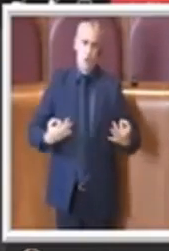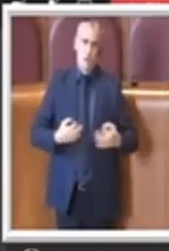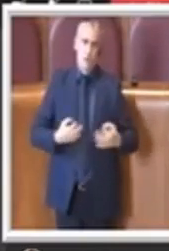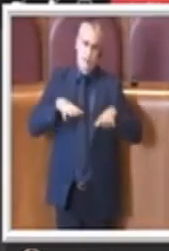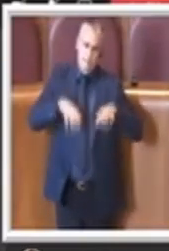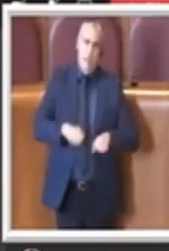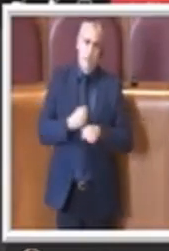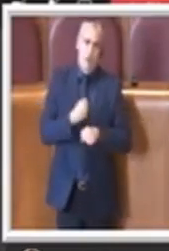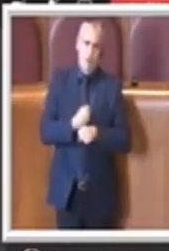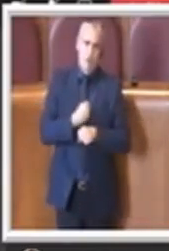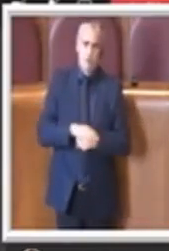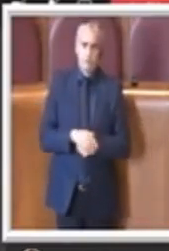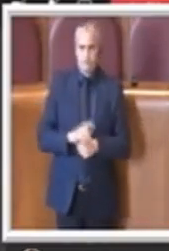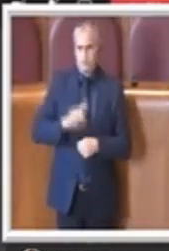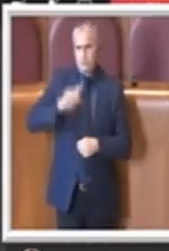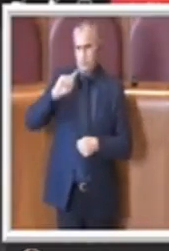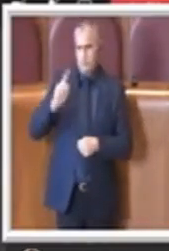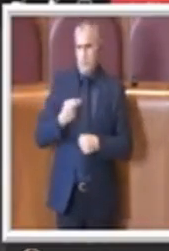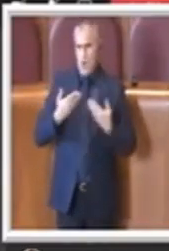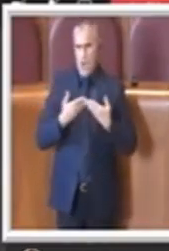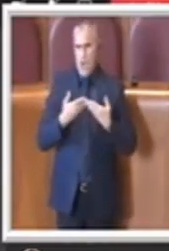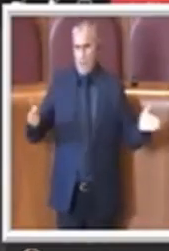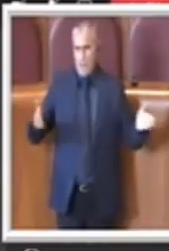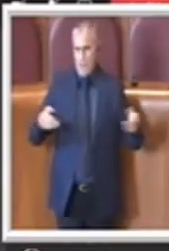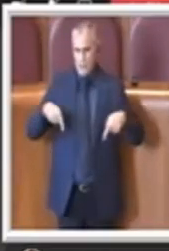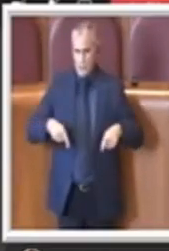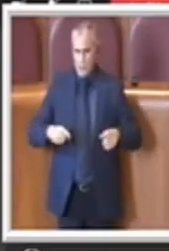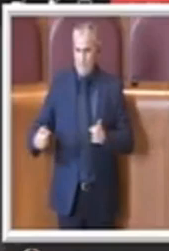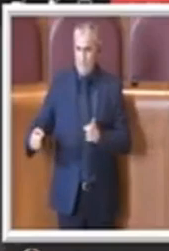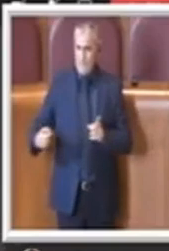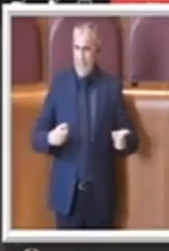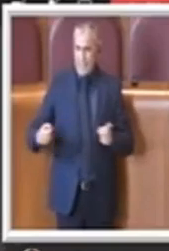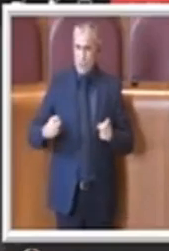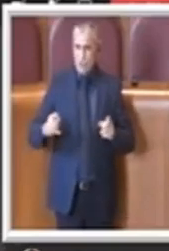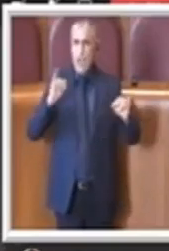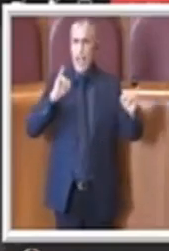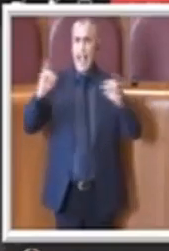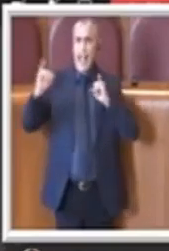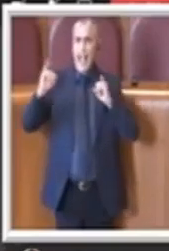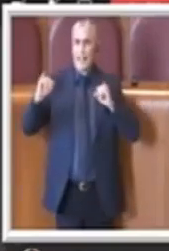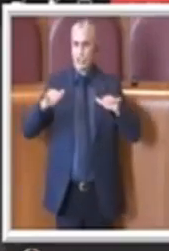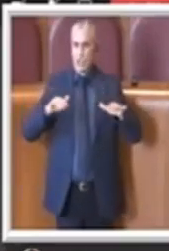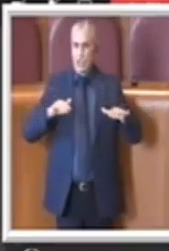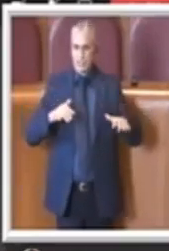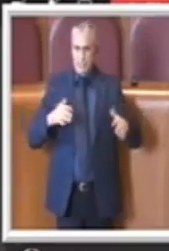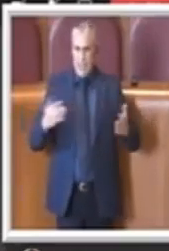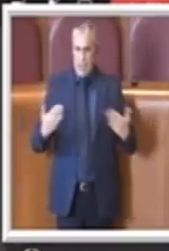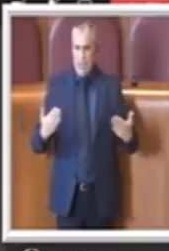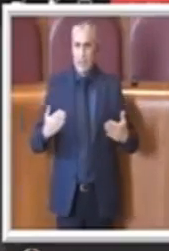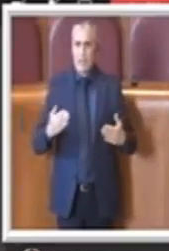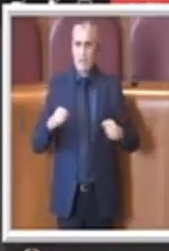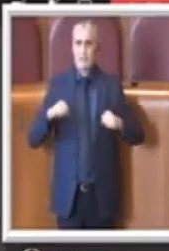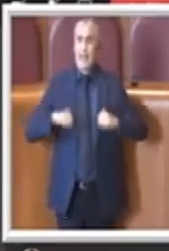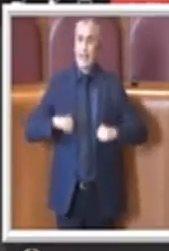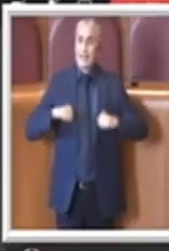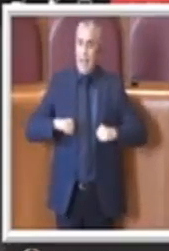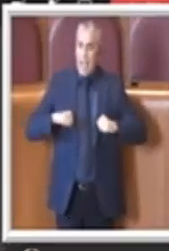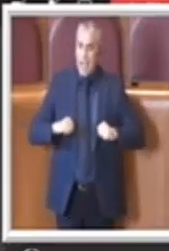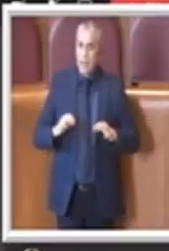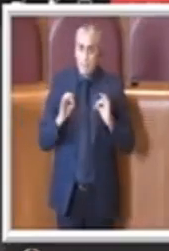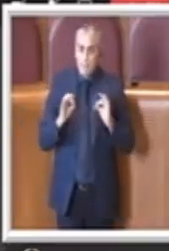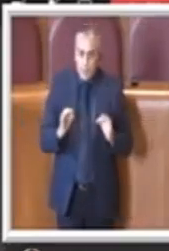diciamocelo francamente questa emergenza sanitaria che sta devastando sotto tanti